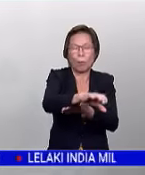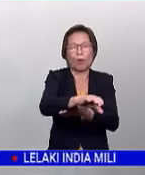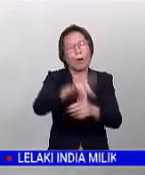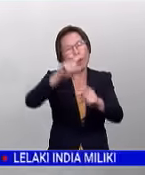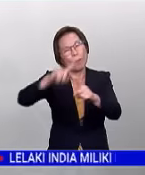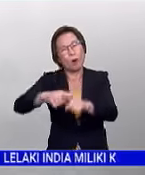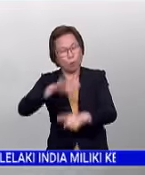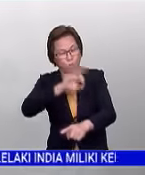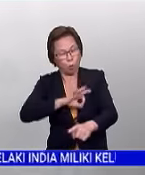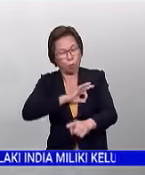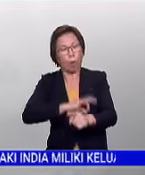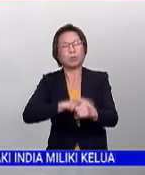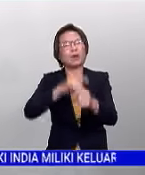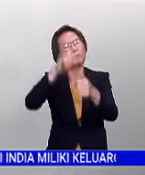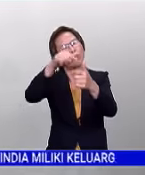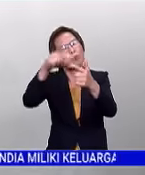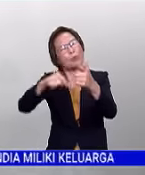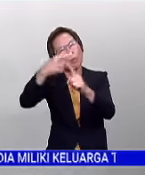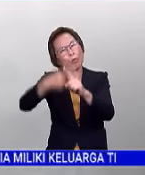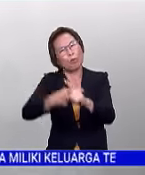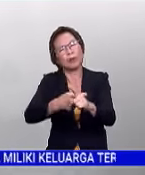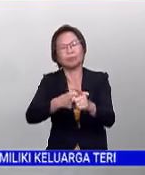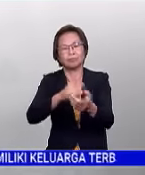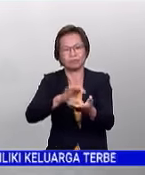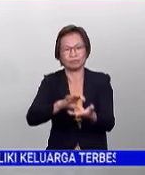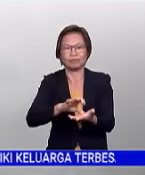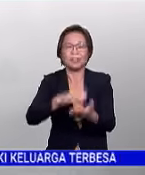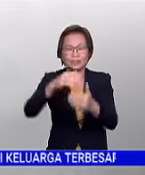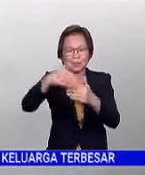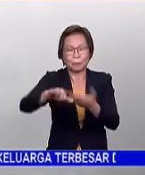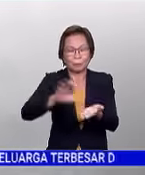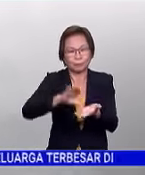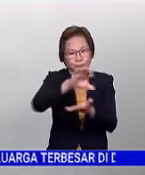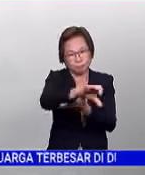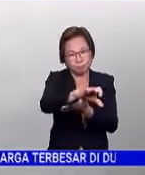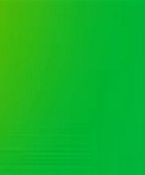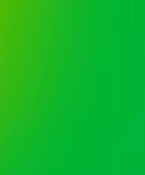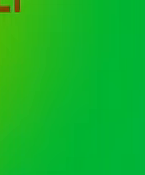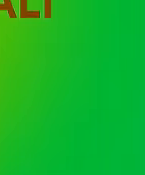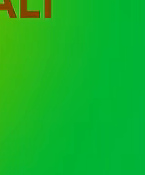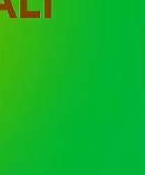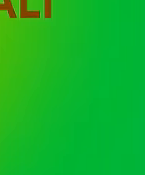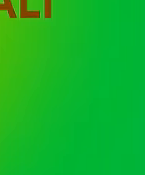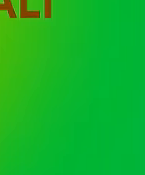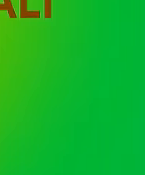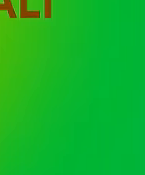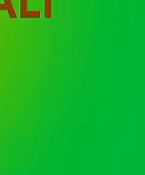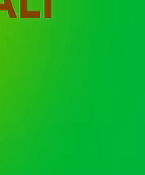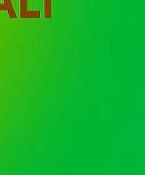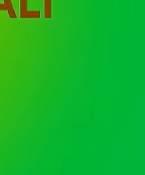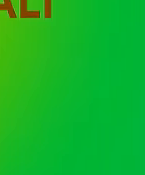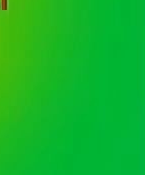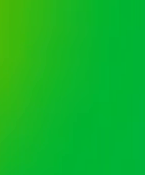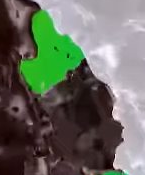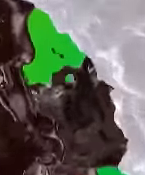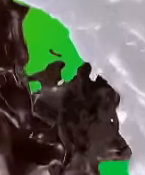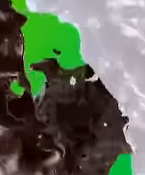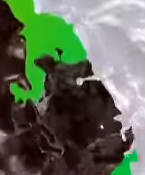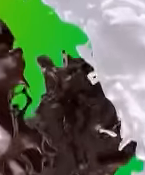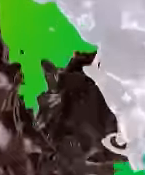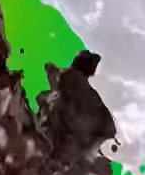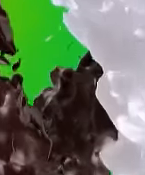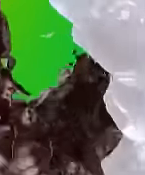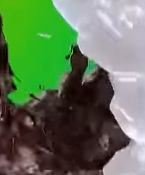beberapa bulan. buat pertama kali di Malaysia,